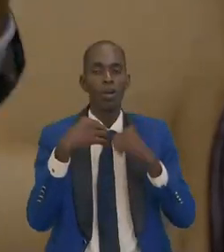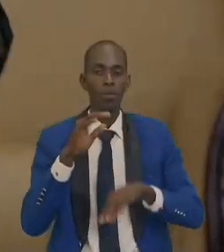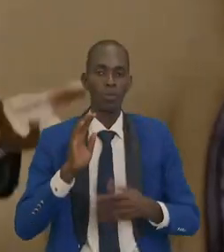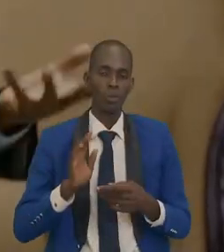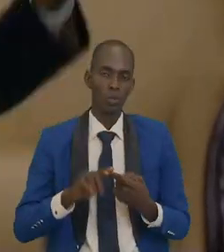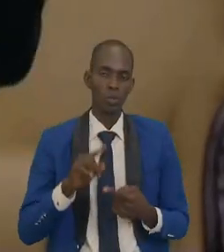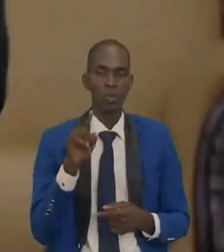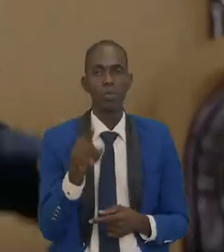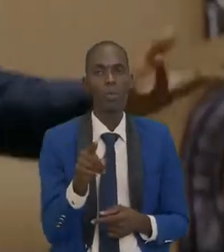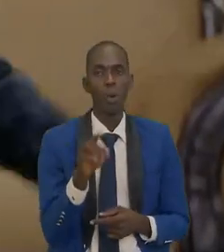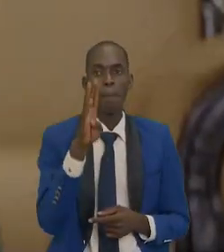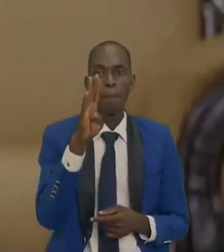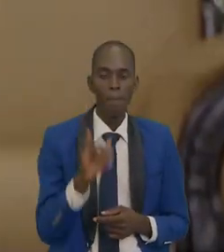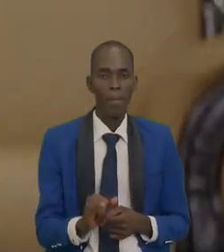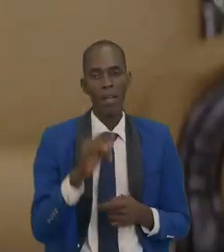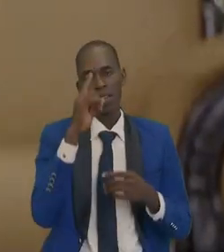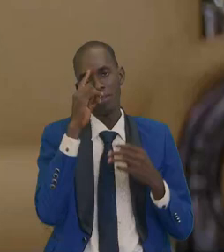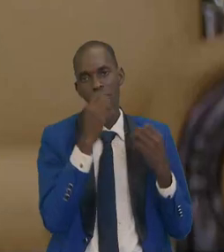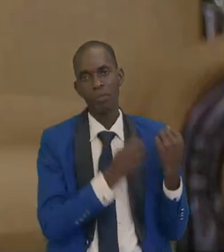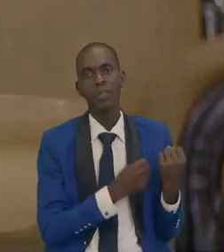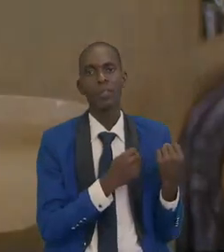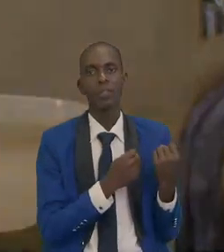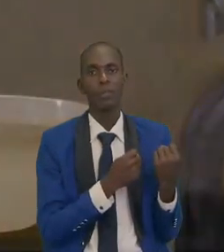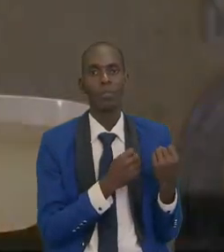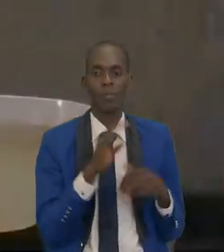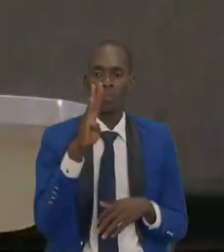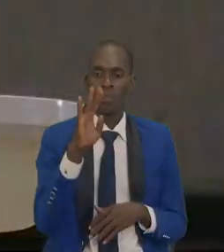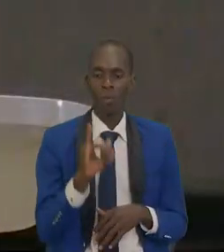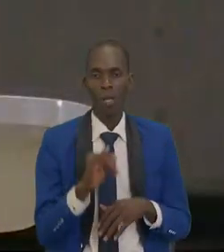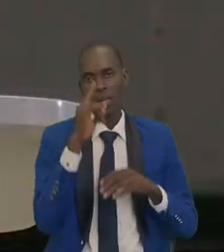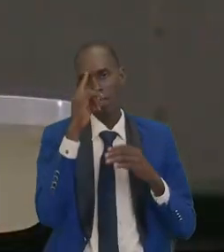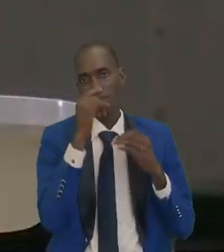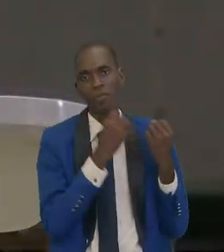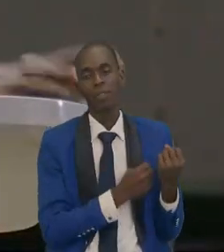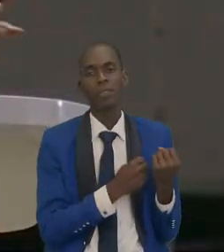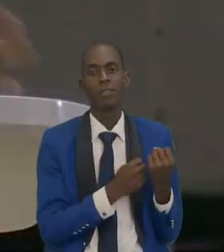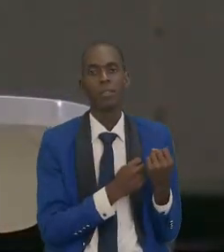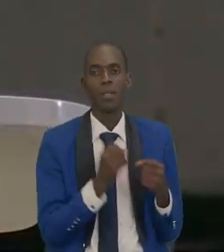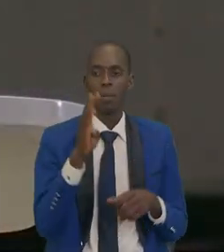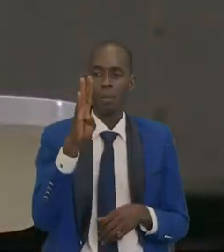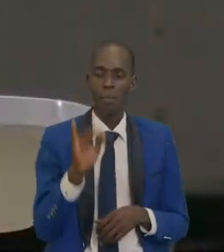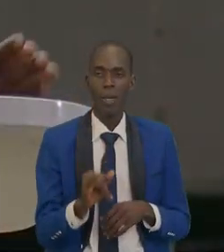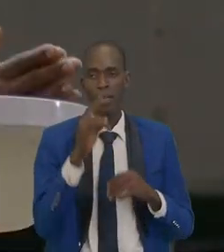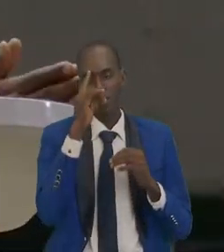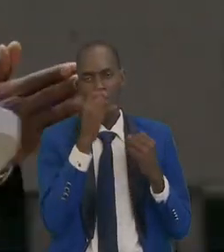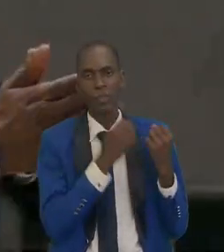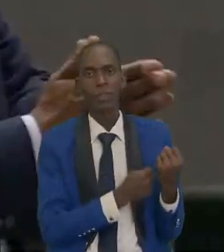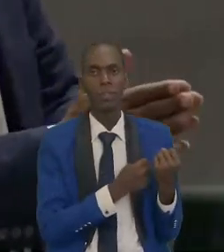toi par la foi. Par la foi, par la